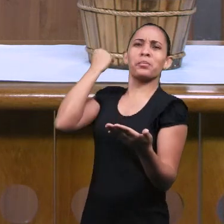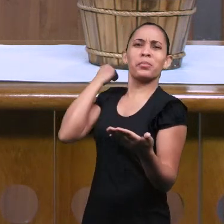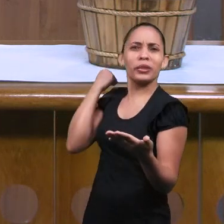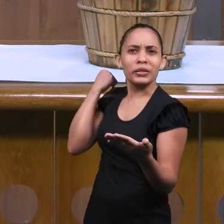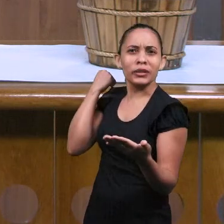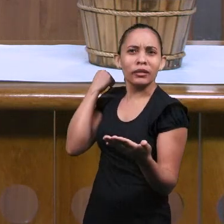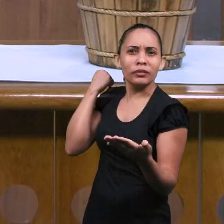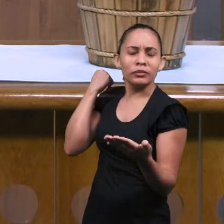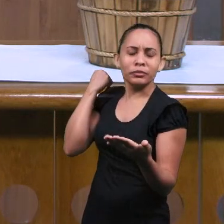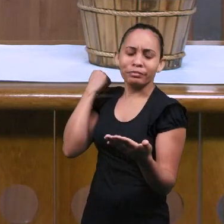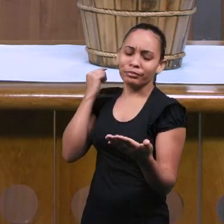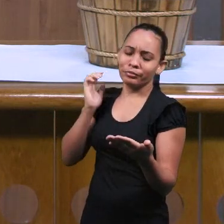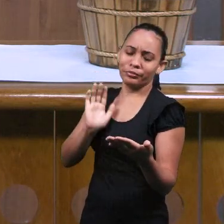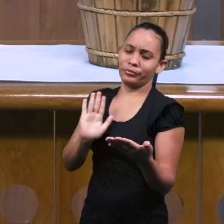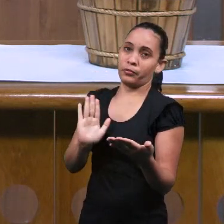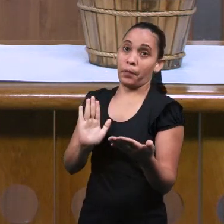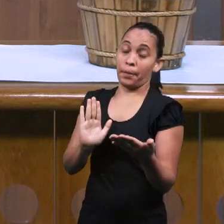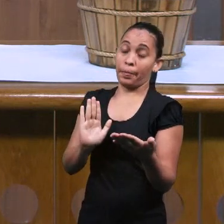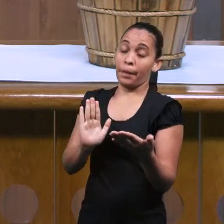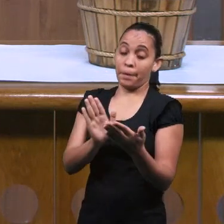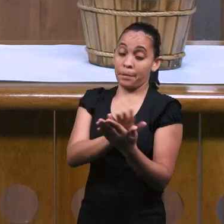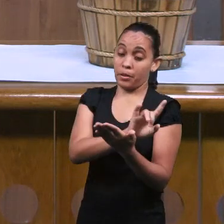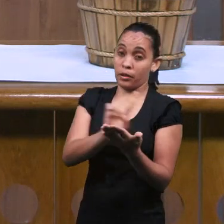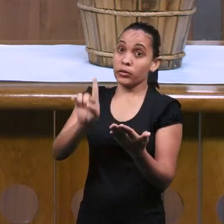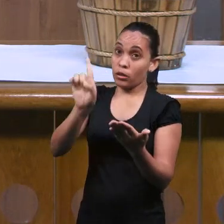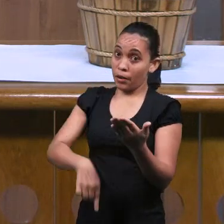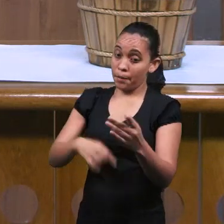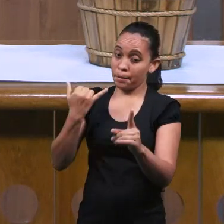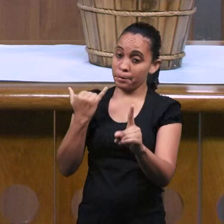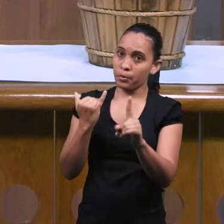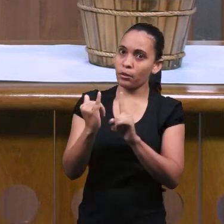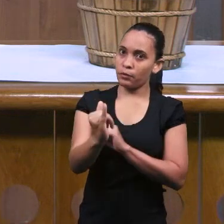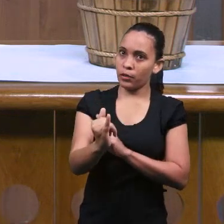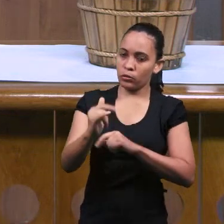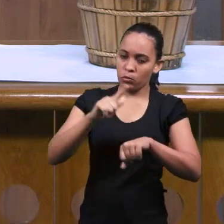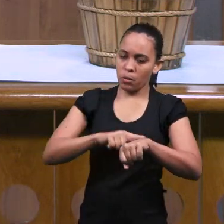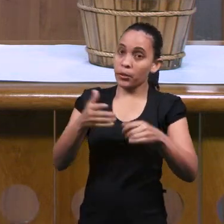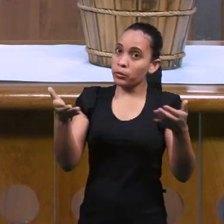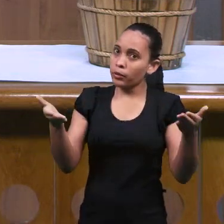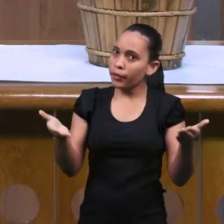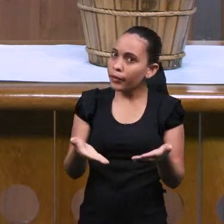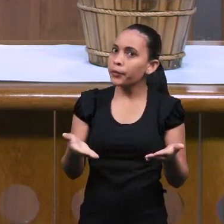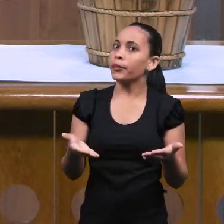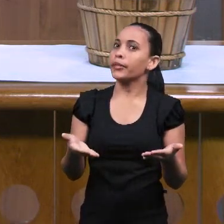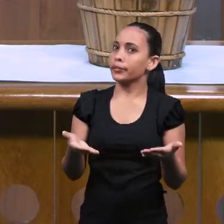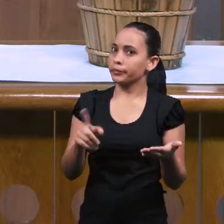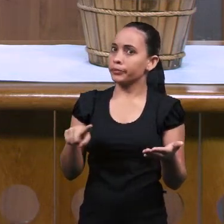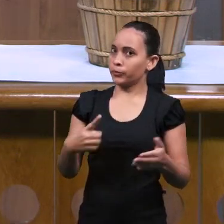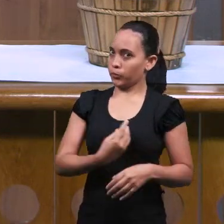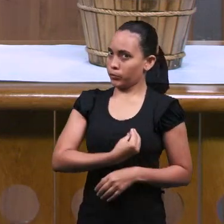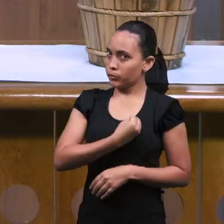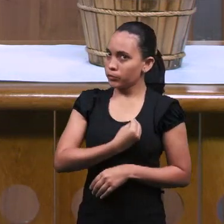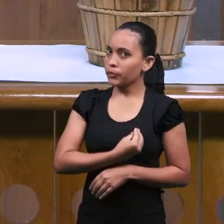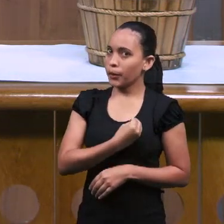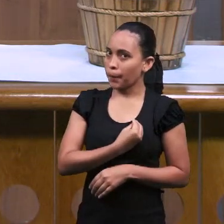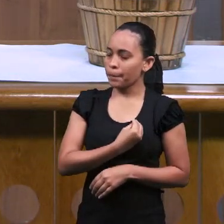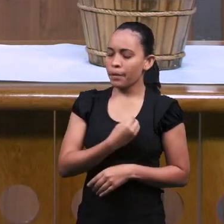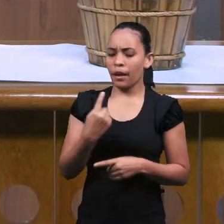parole prophétique, la parole révélée, est pour le moment que nous vivons. Ce n'est pas hein, parce que Israël